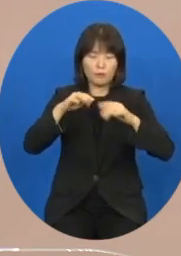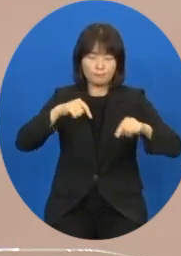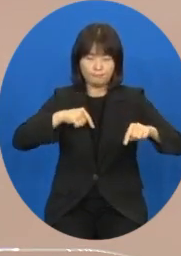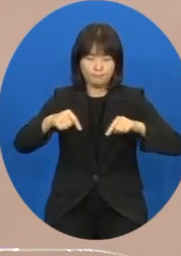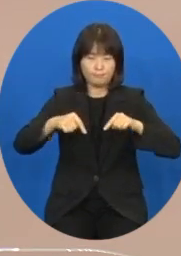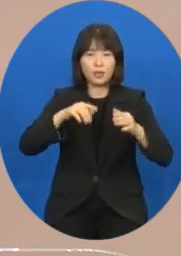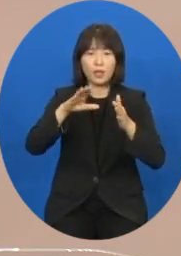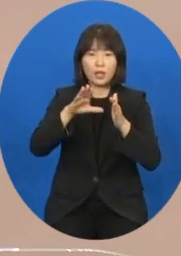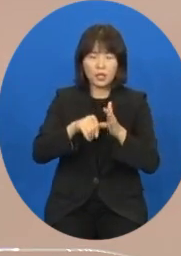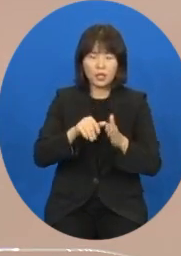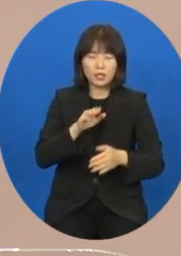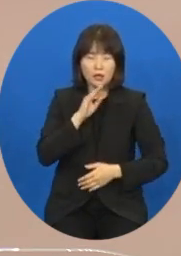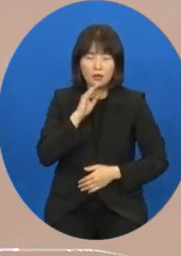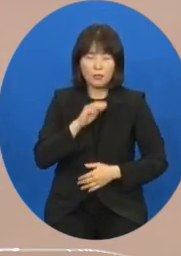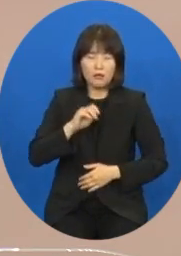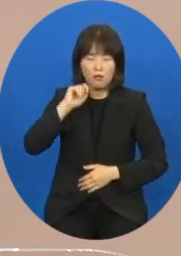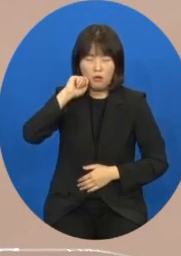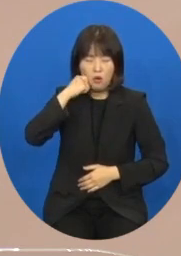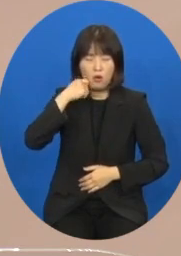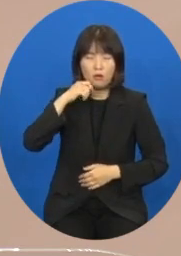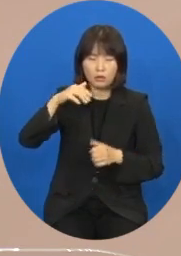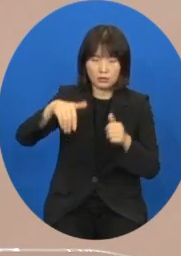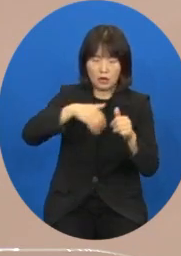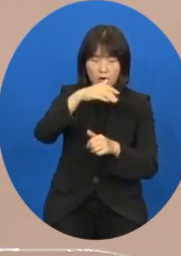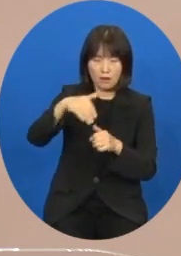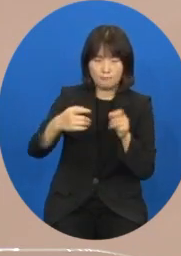정말 난감한 상황이 딱 부딪혀 왔을 때